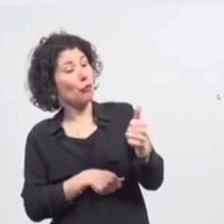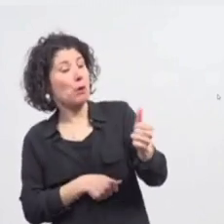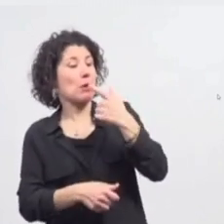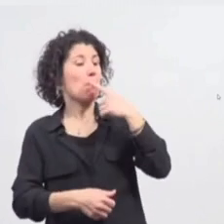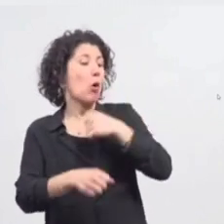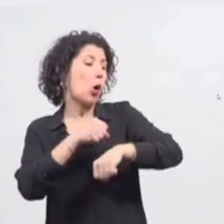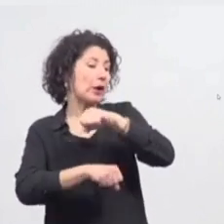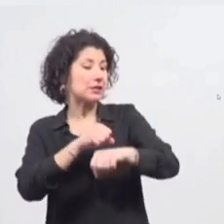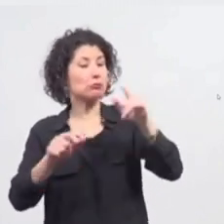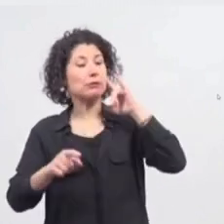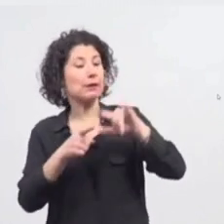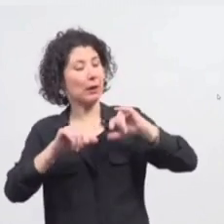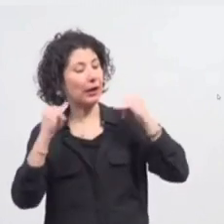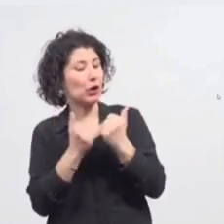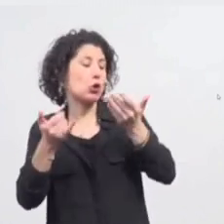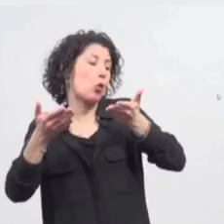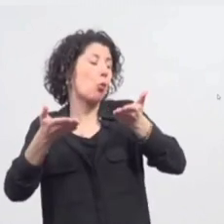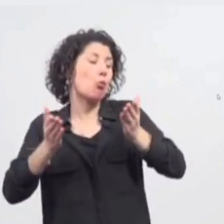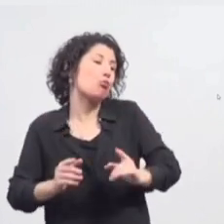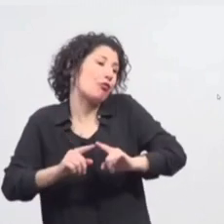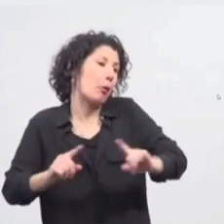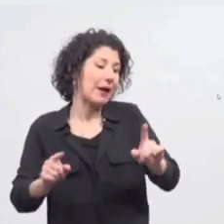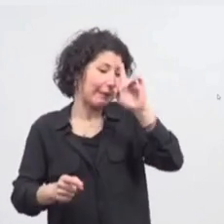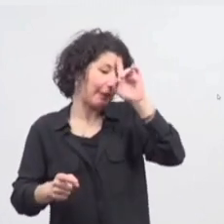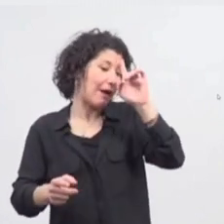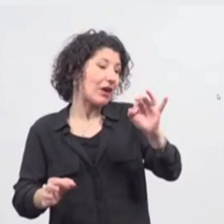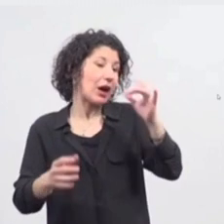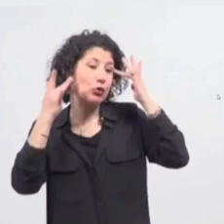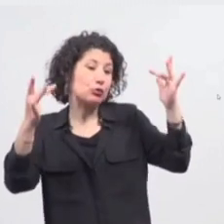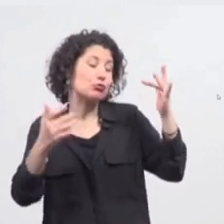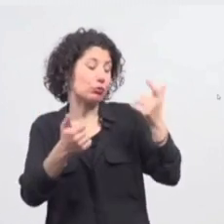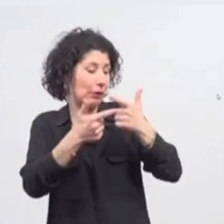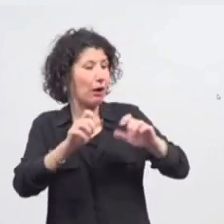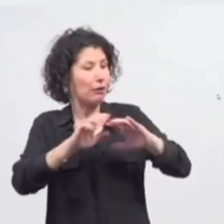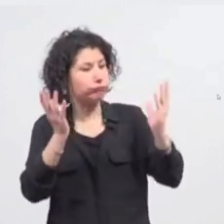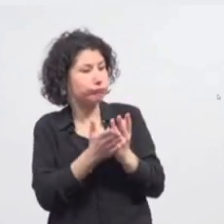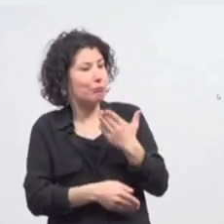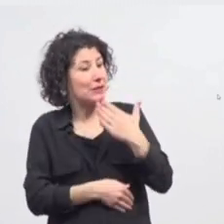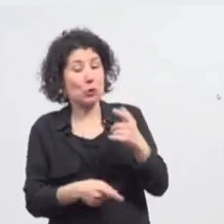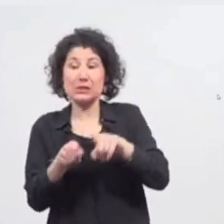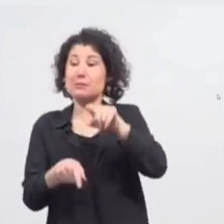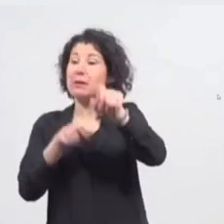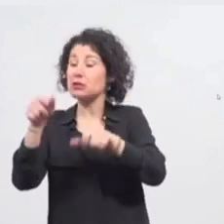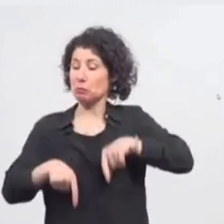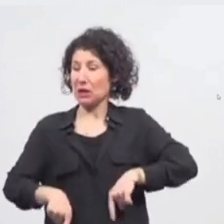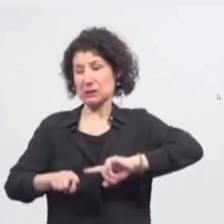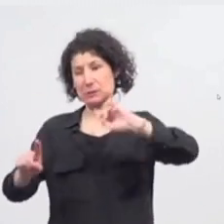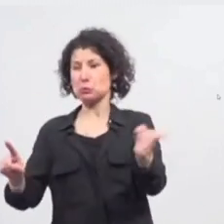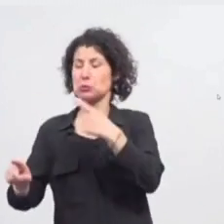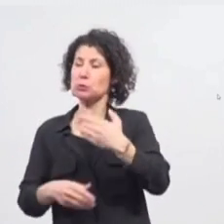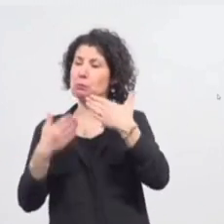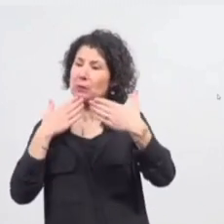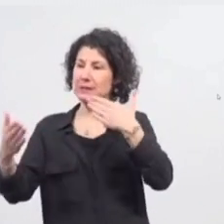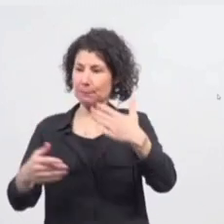de la Culture. Je voudrais également remercier tous les ministres qui ont pris part dans la discussion. D'emblée, je tiens à exprimer